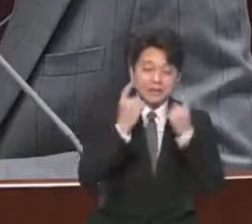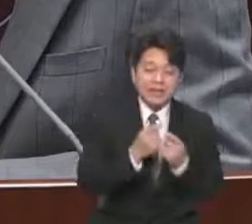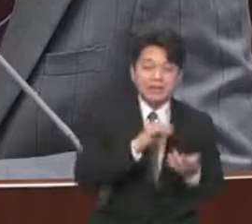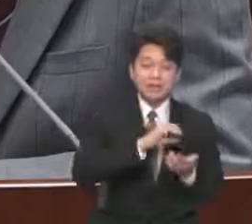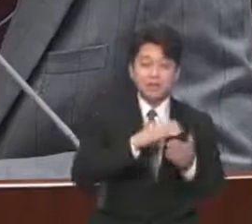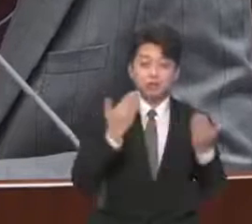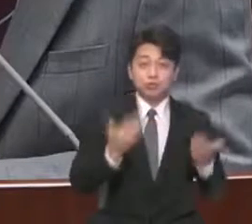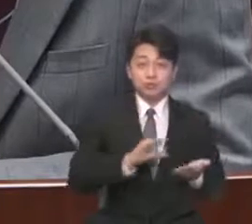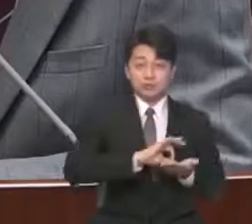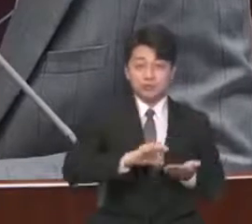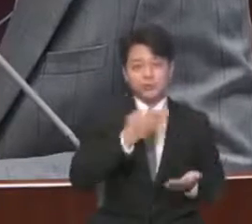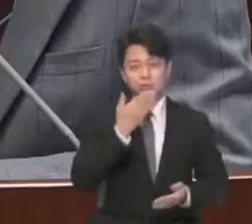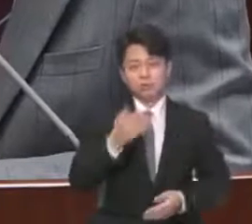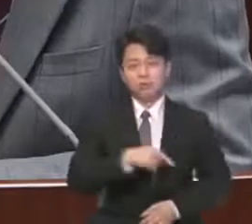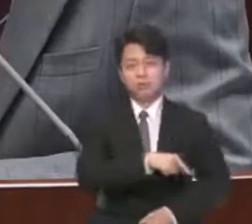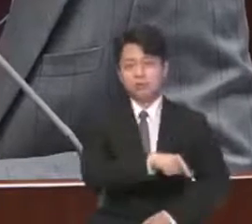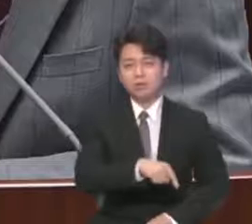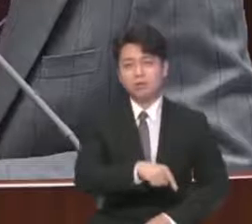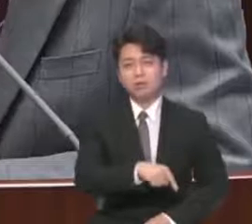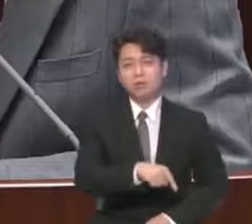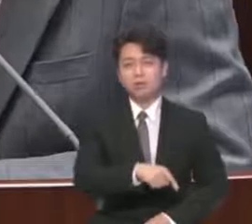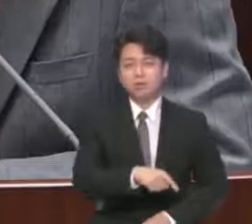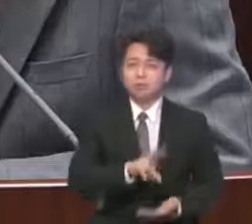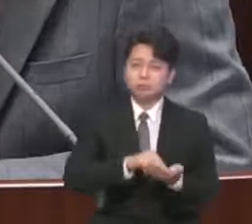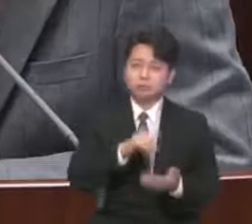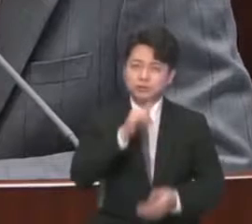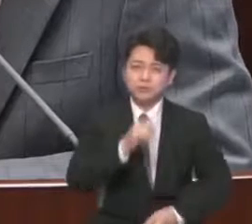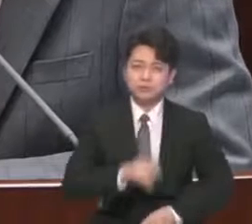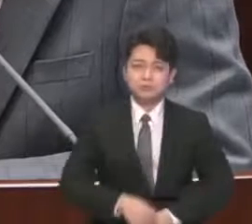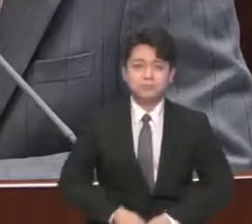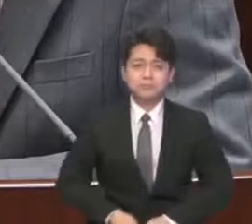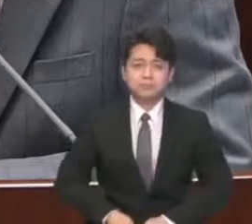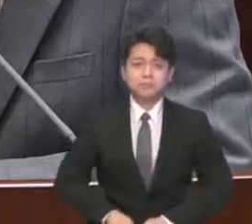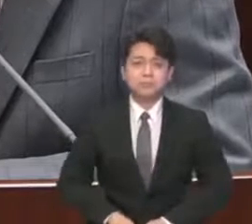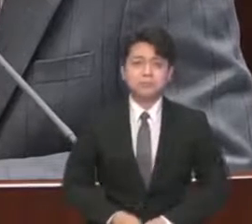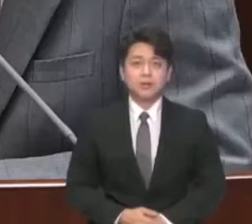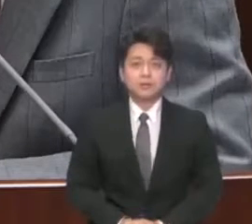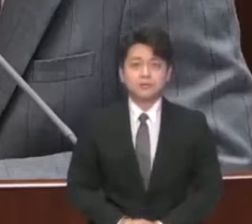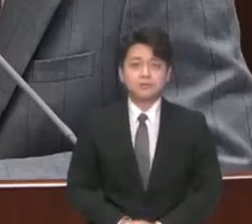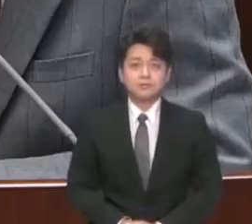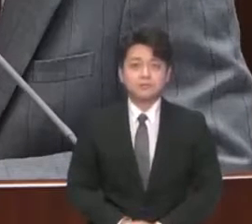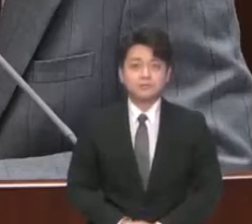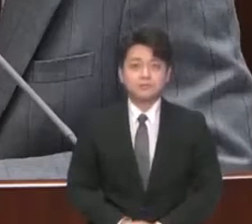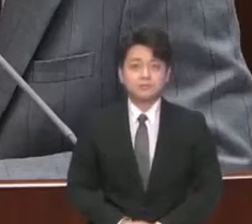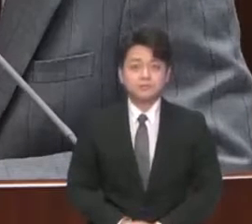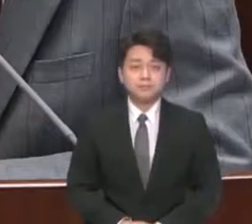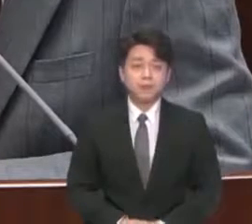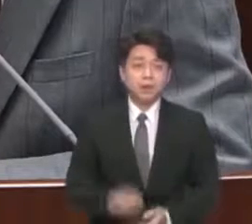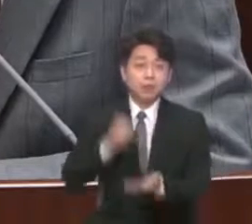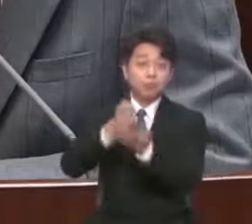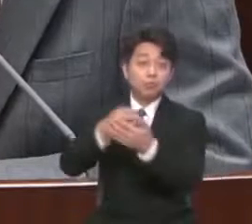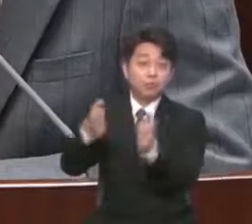해야 되는 것이 맞는 절차라고 저는 알고 있습니다. 그래서 서일병